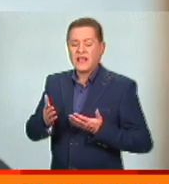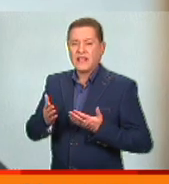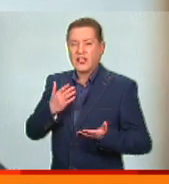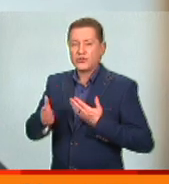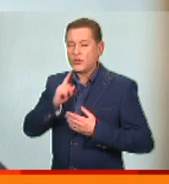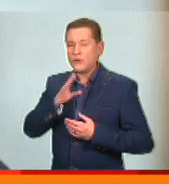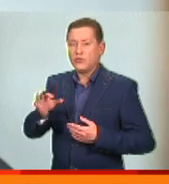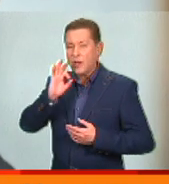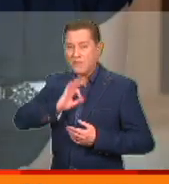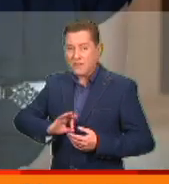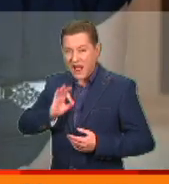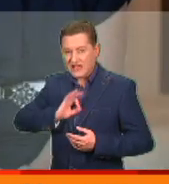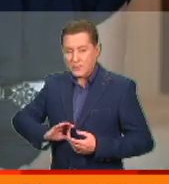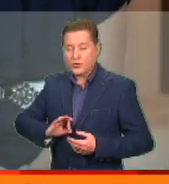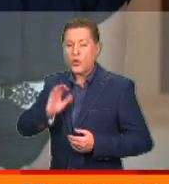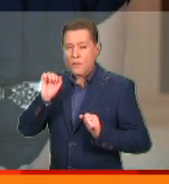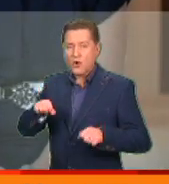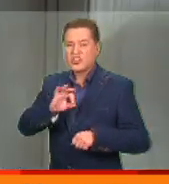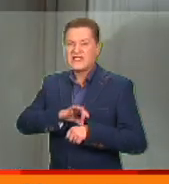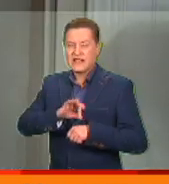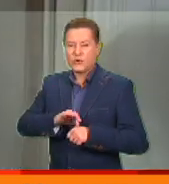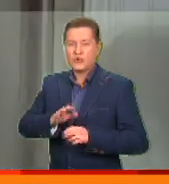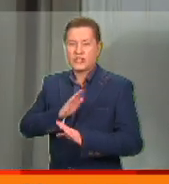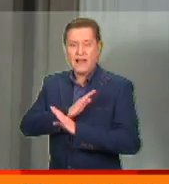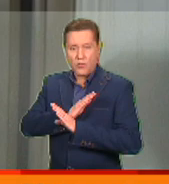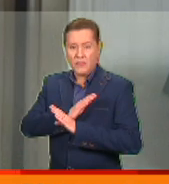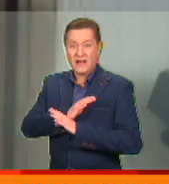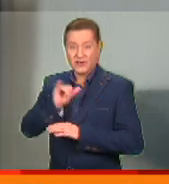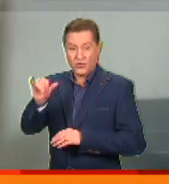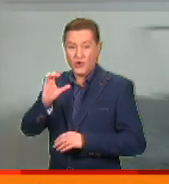може занедужати і померти.